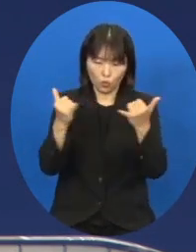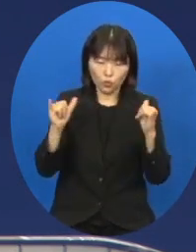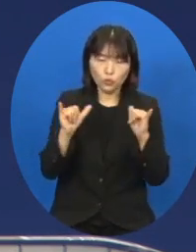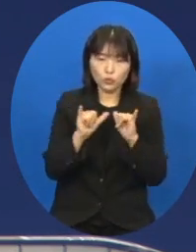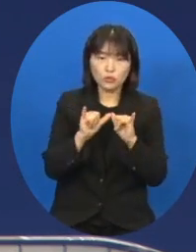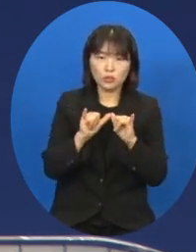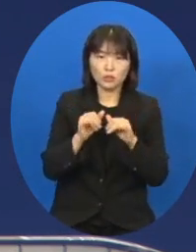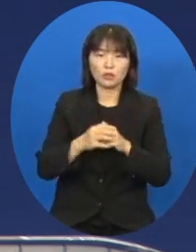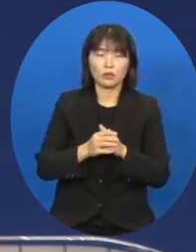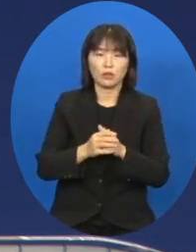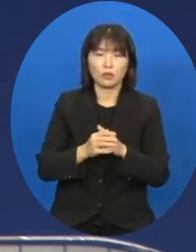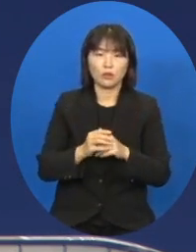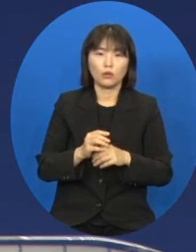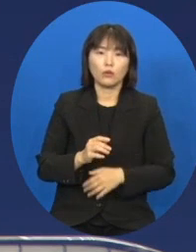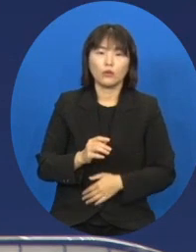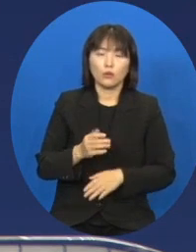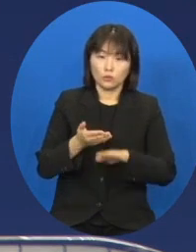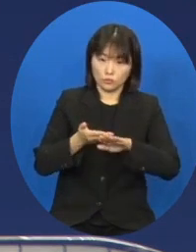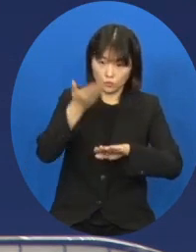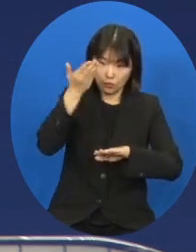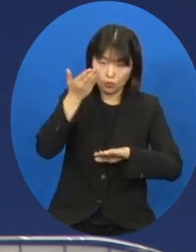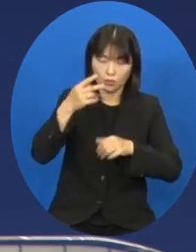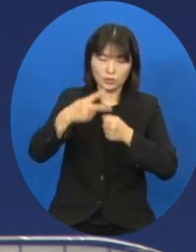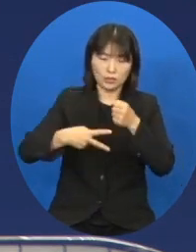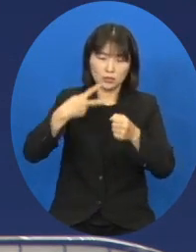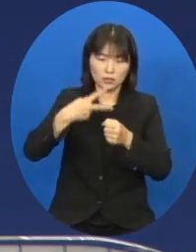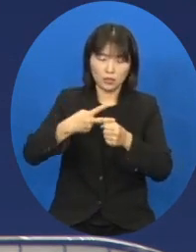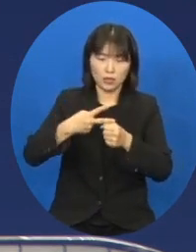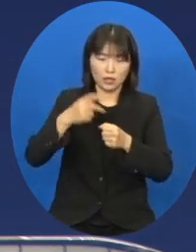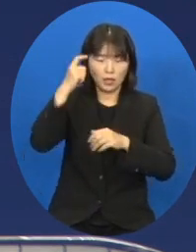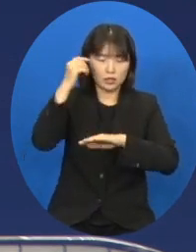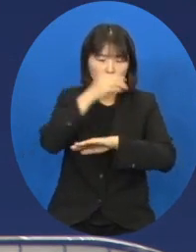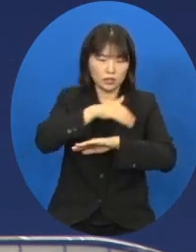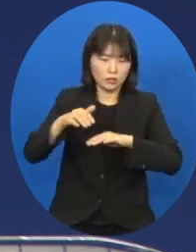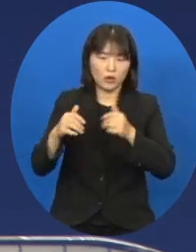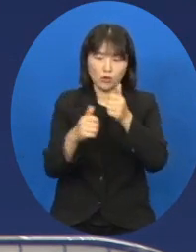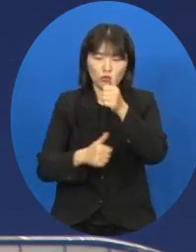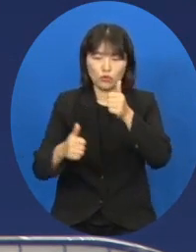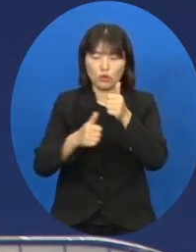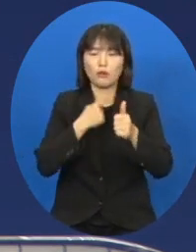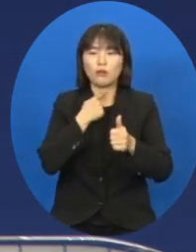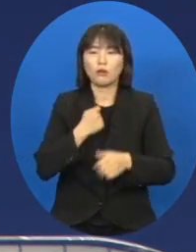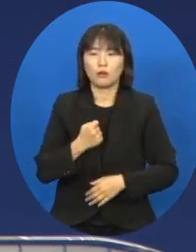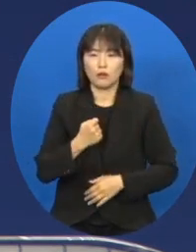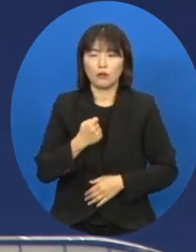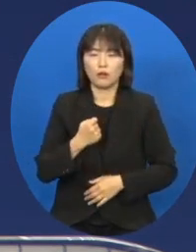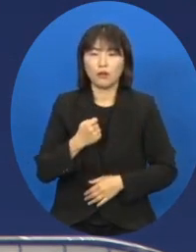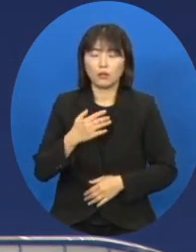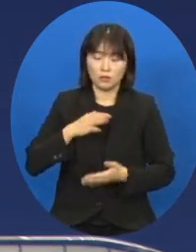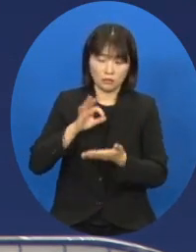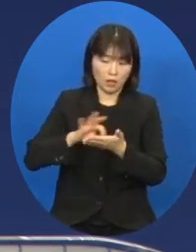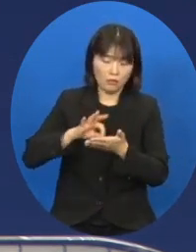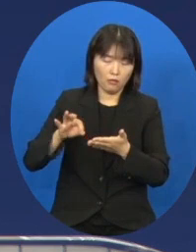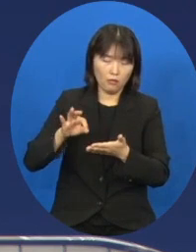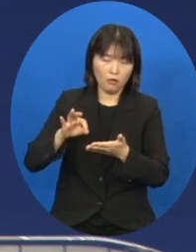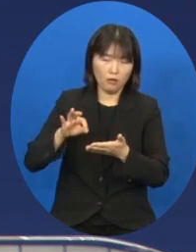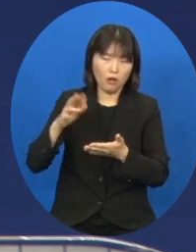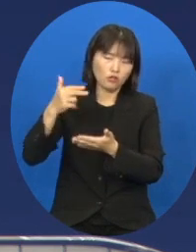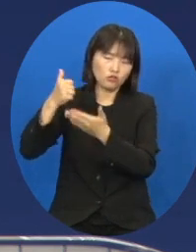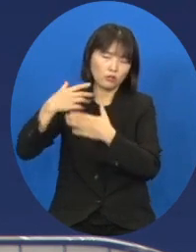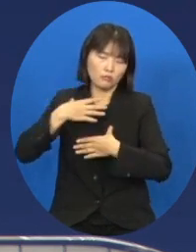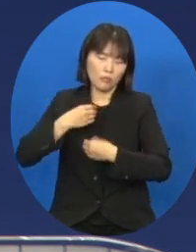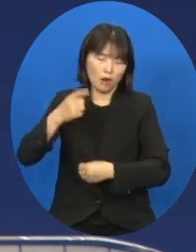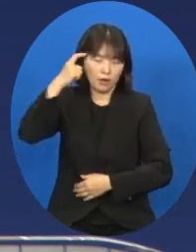공동체에서는 윗또래이고 2년간 기획위원도 경험했으니 저를 사용하시는 것이 가장 편할 것이라고